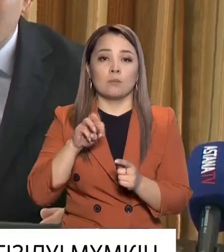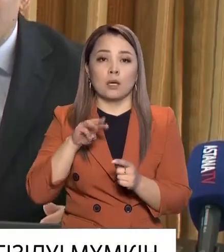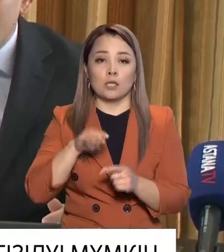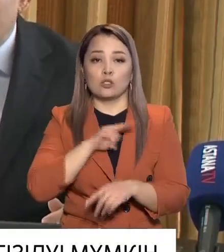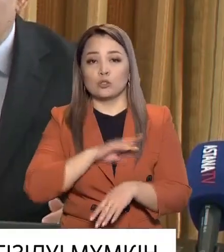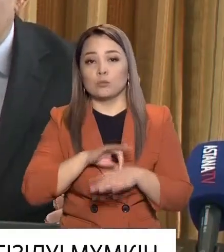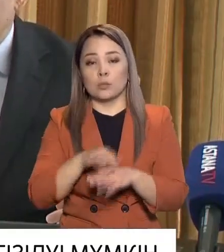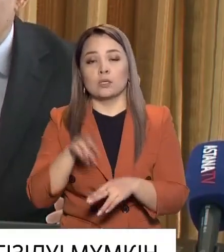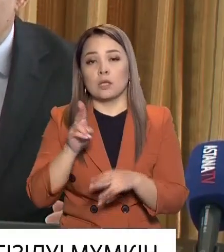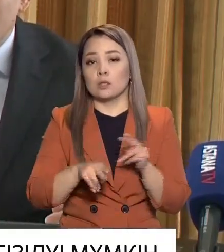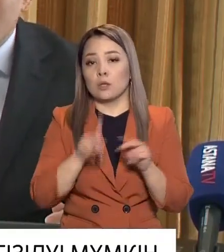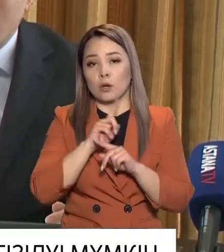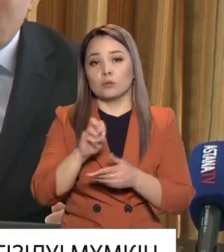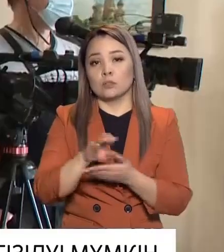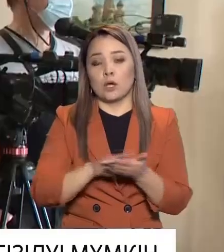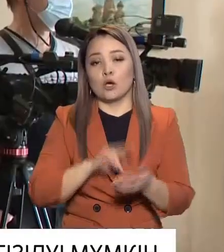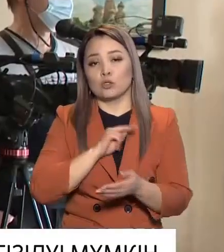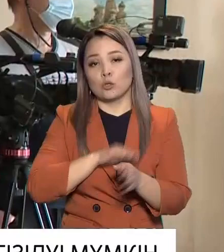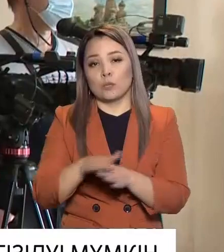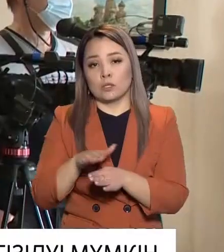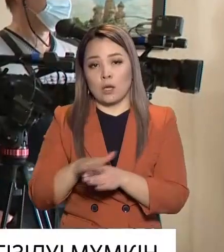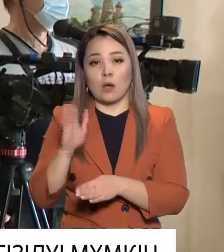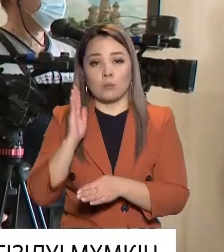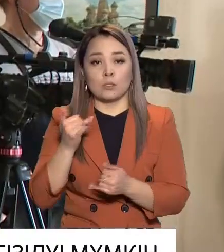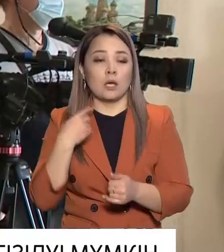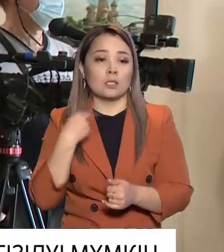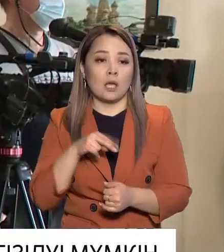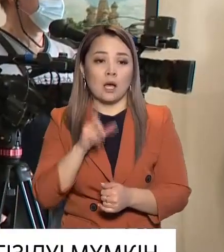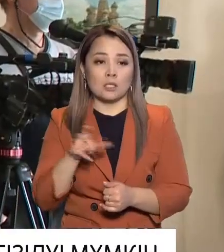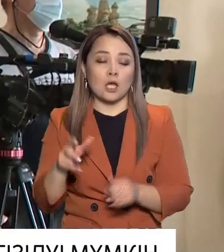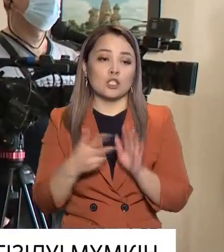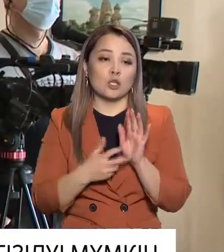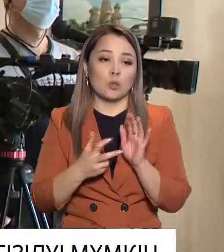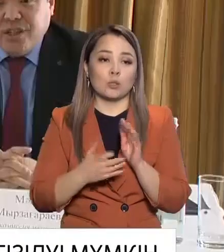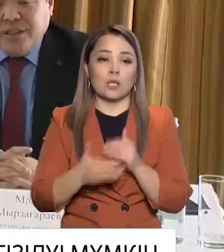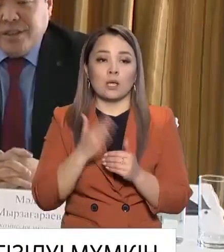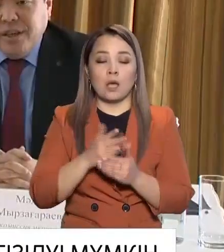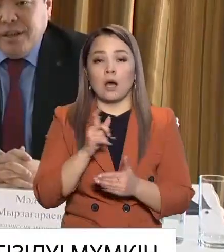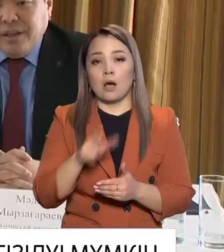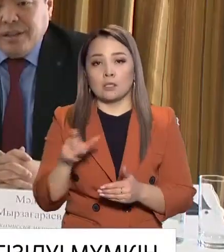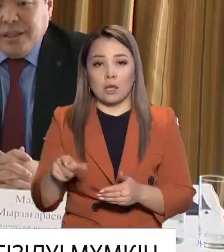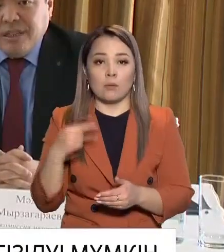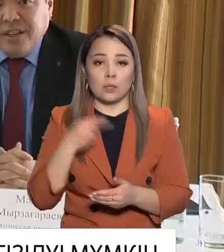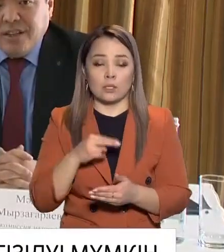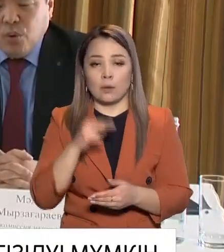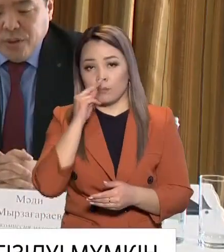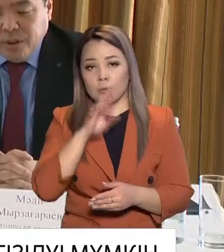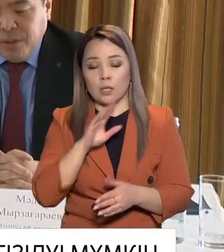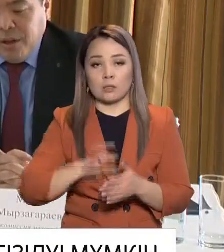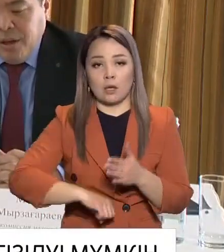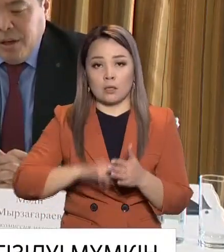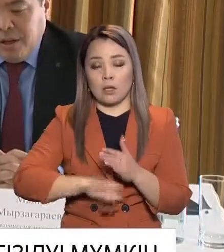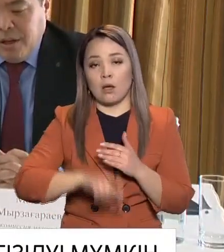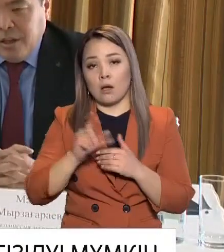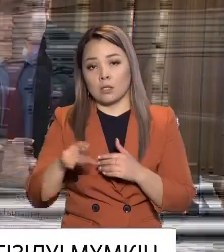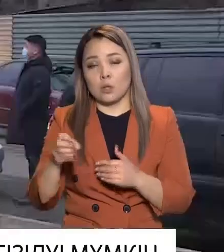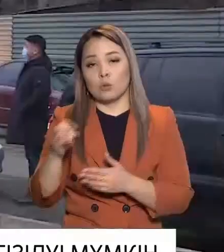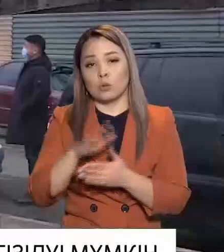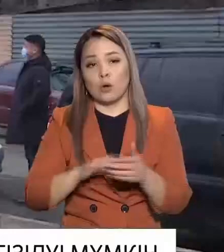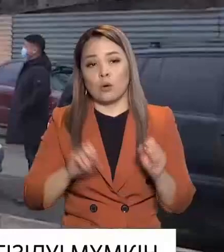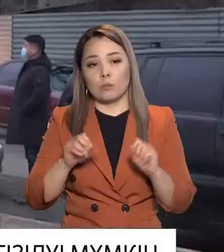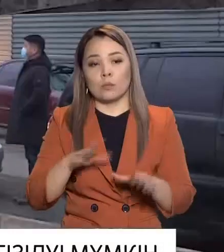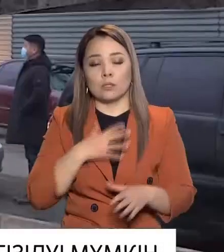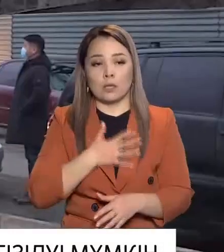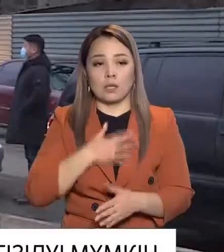мұнымен де бітпейді. Негізгі атқаратын іс алда. Өйткені қамауда әлі 800-ден астам адам отыр. Жазықсыз сотталып кету мүмкін жандар әлі де болуы